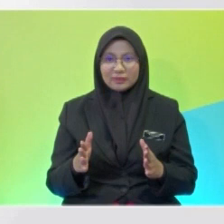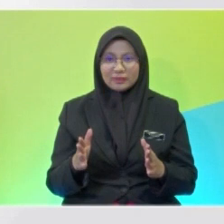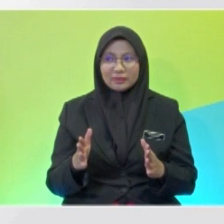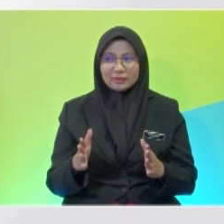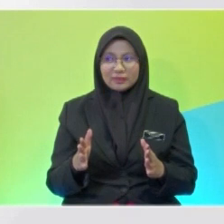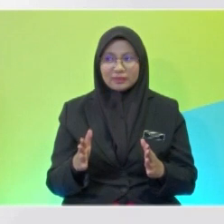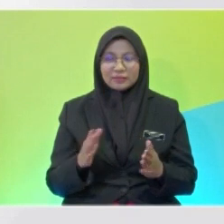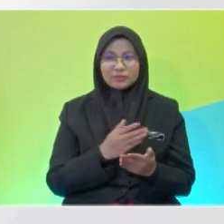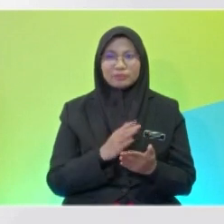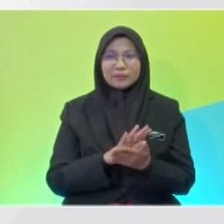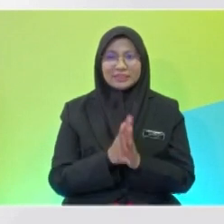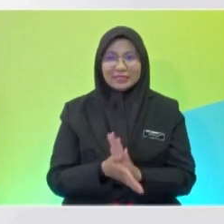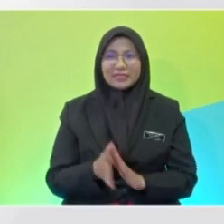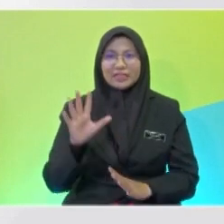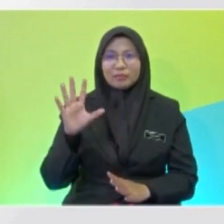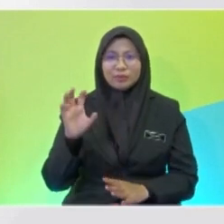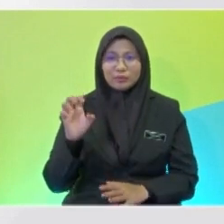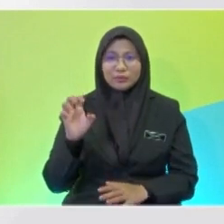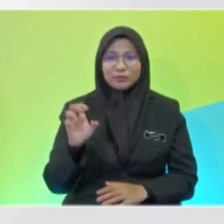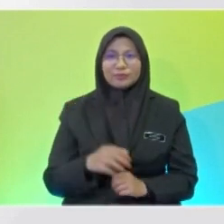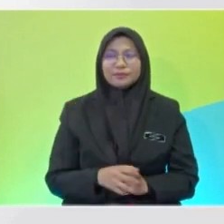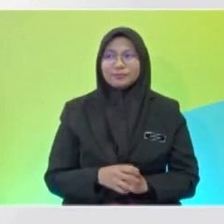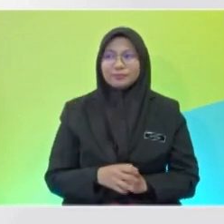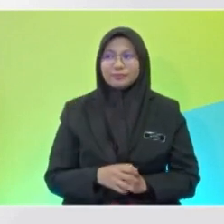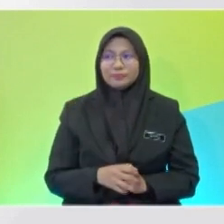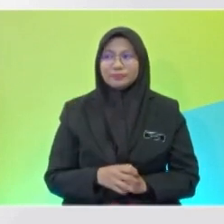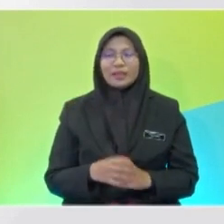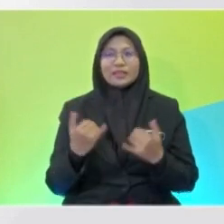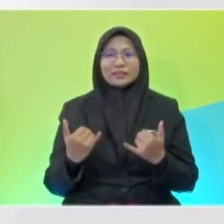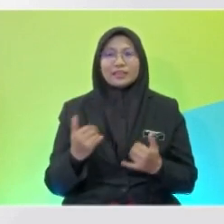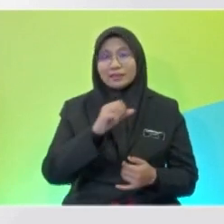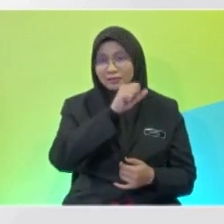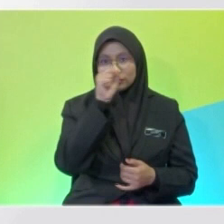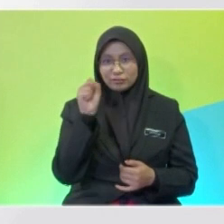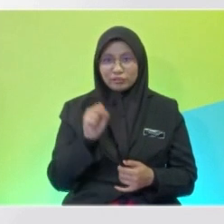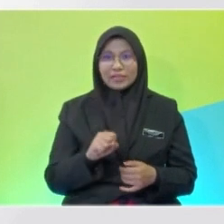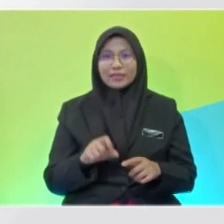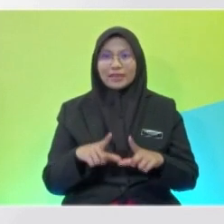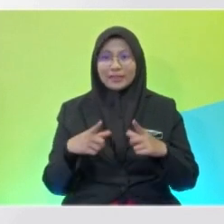oke seterusnya seterusnya ya